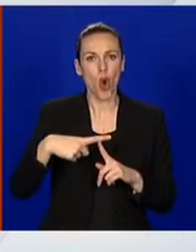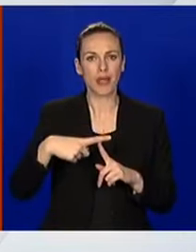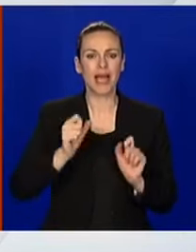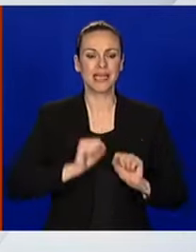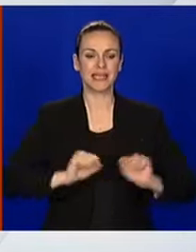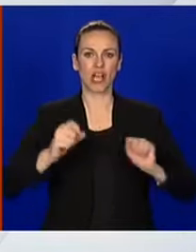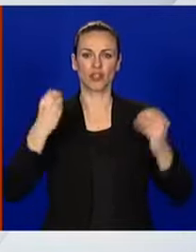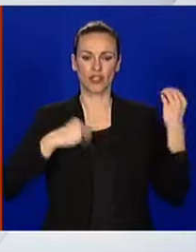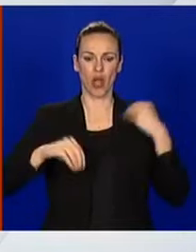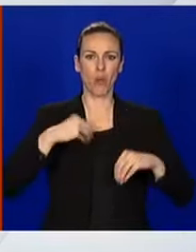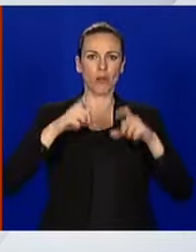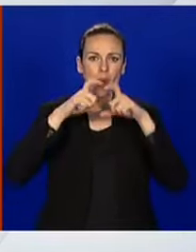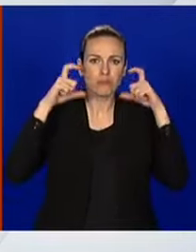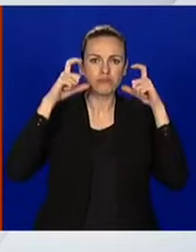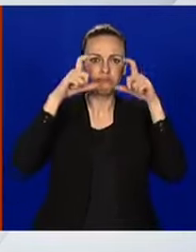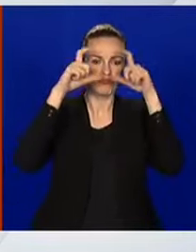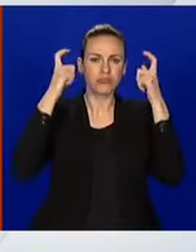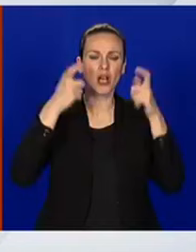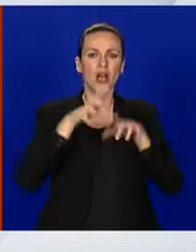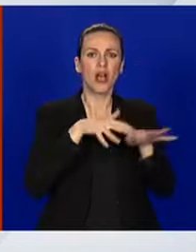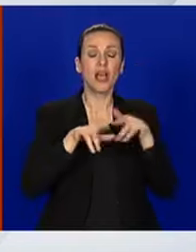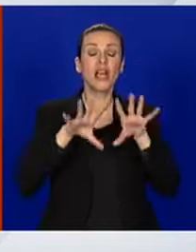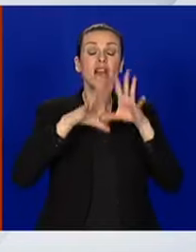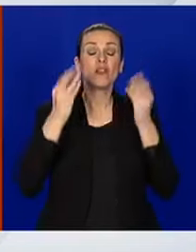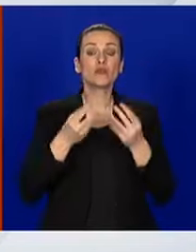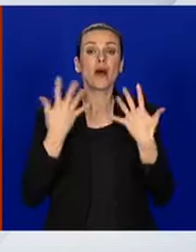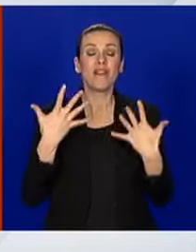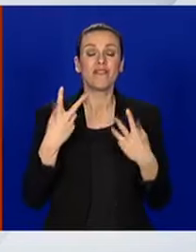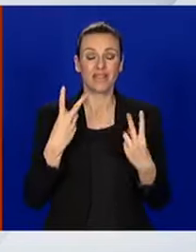zaštitne opreme, ukupnoj vrijednosti od